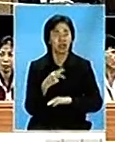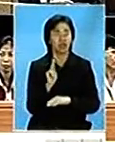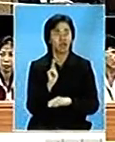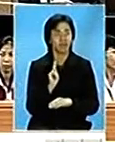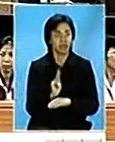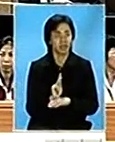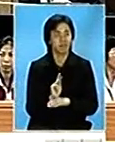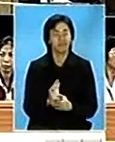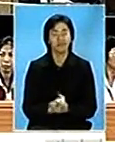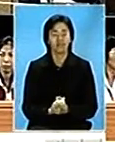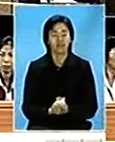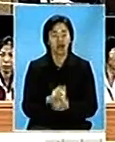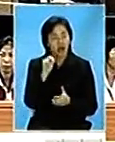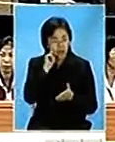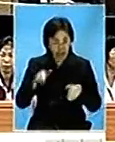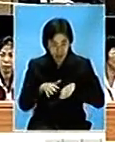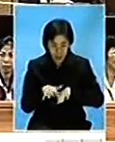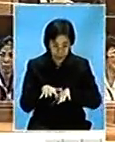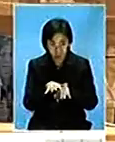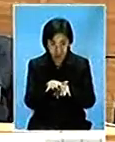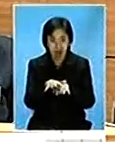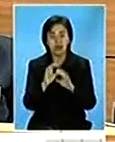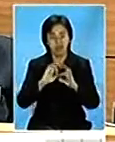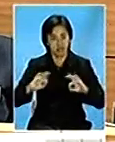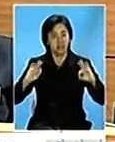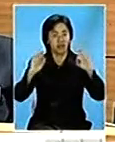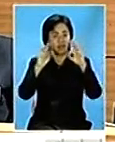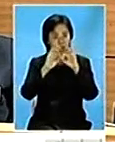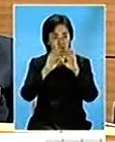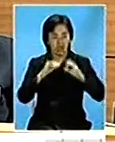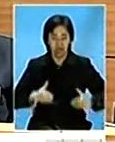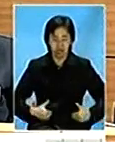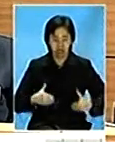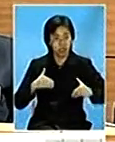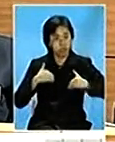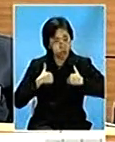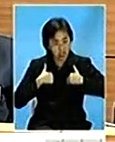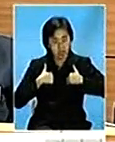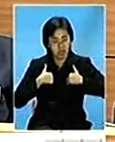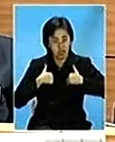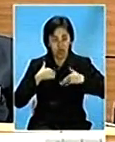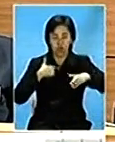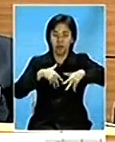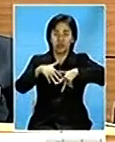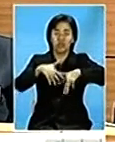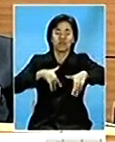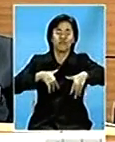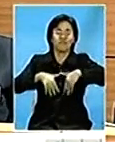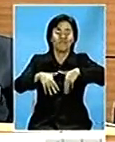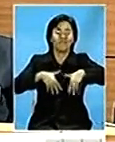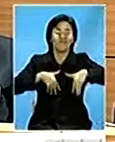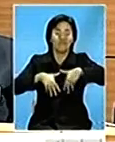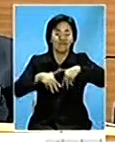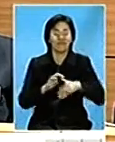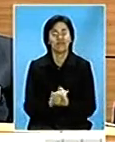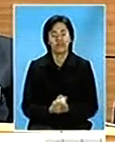นลำน้ำสายนี้จึงมีความสำคัญต่อวิถีชีวิตของพี่น้องประชาชน